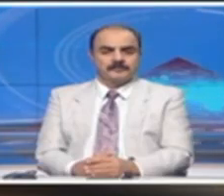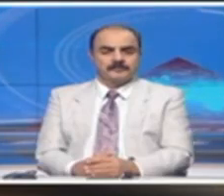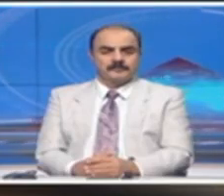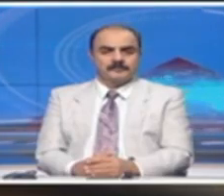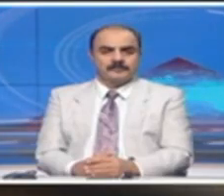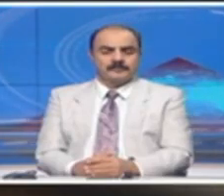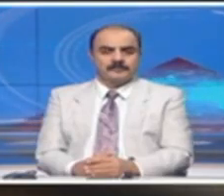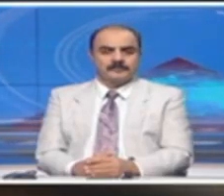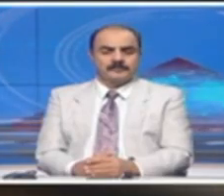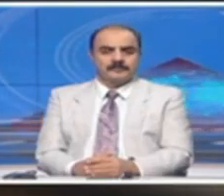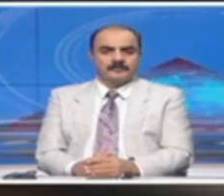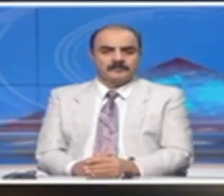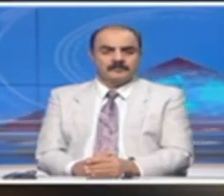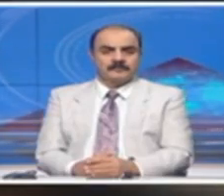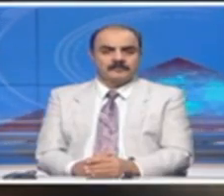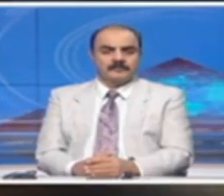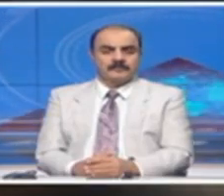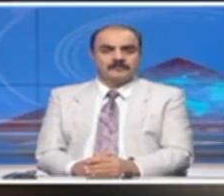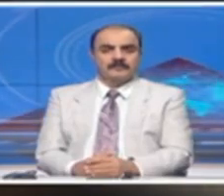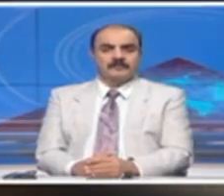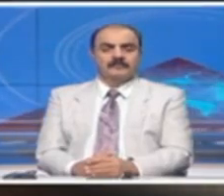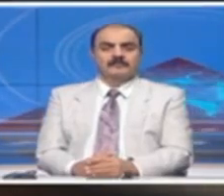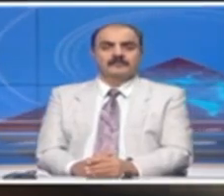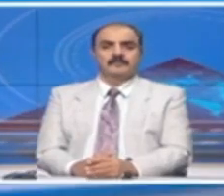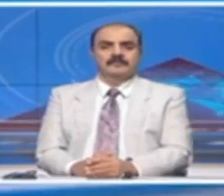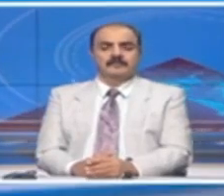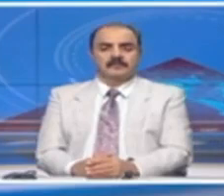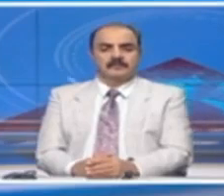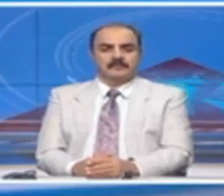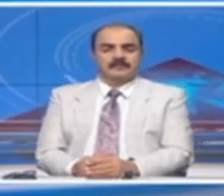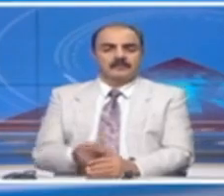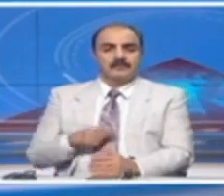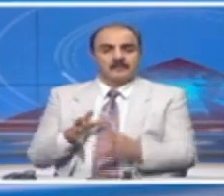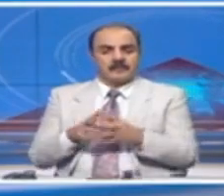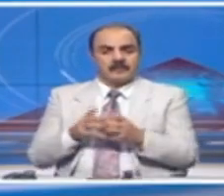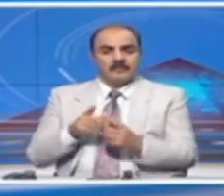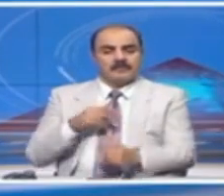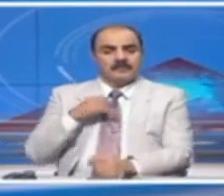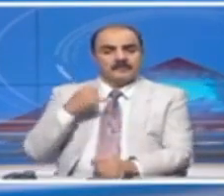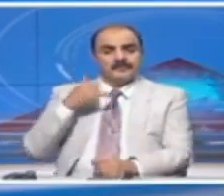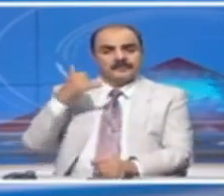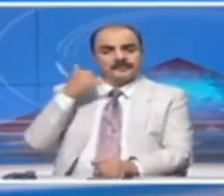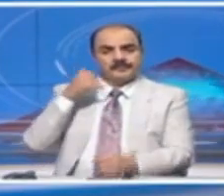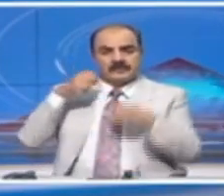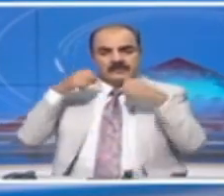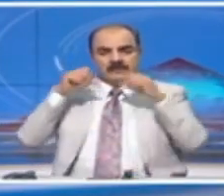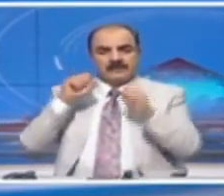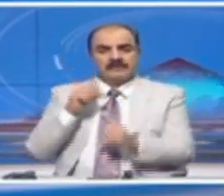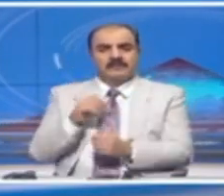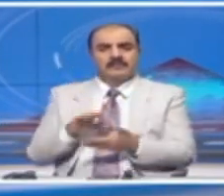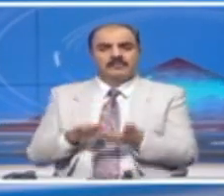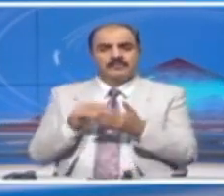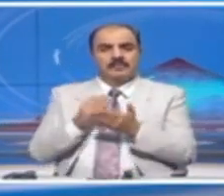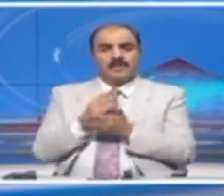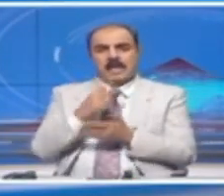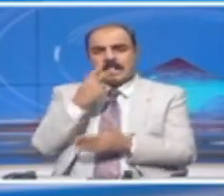مؤتمر الحوار الليبي. وللمزيد من المتابعة ينضم إلينا عبر الهاتف السفير